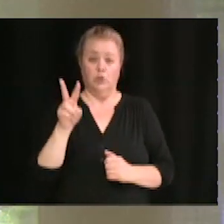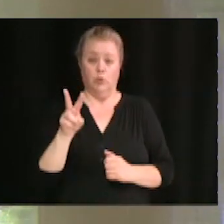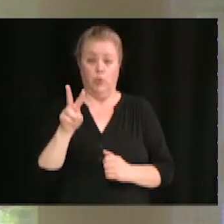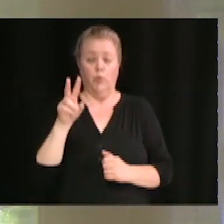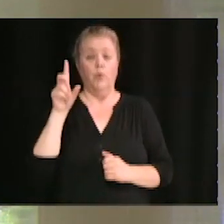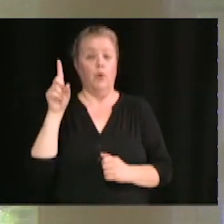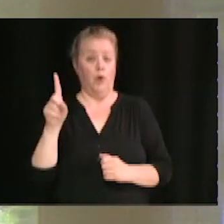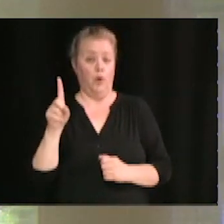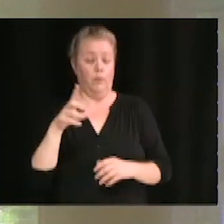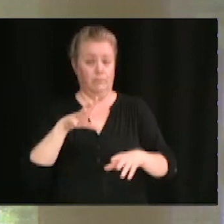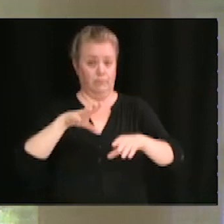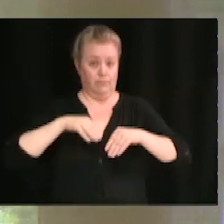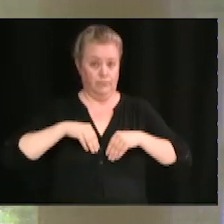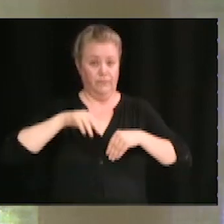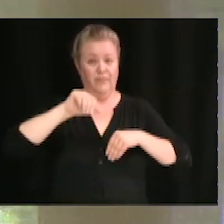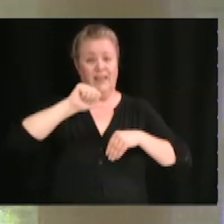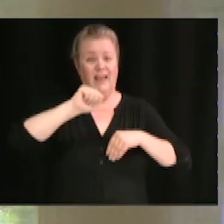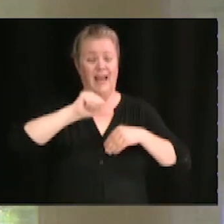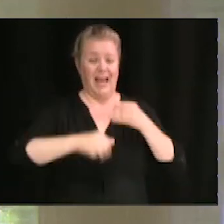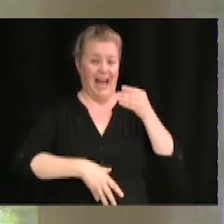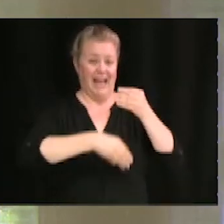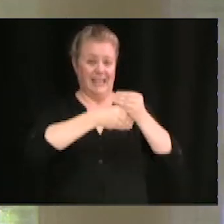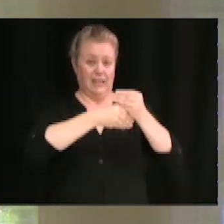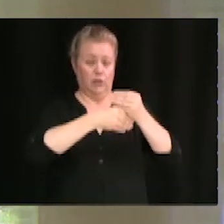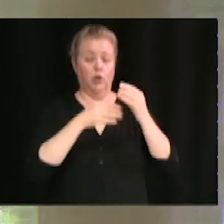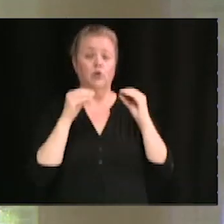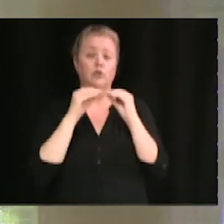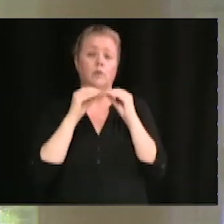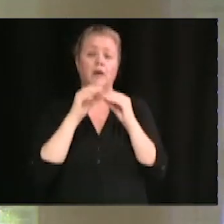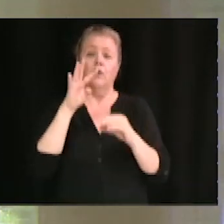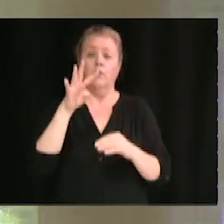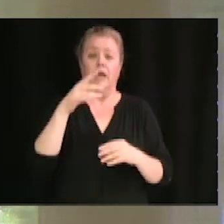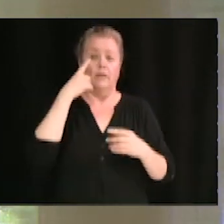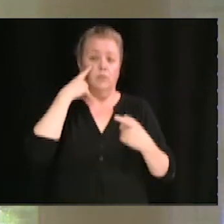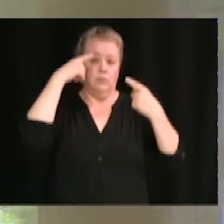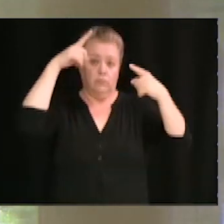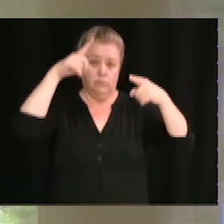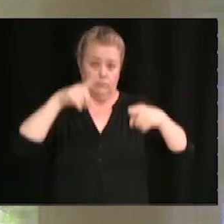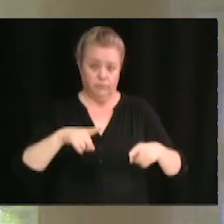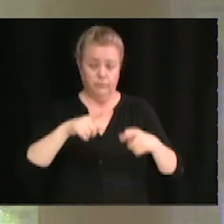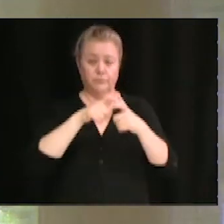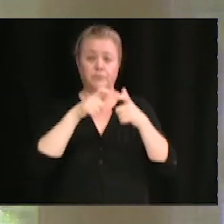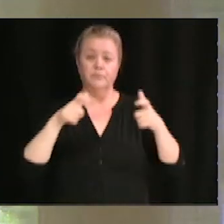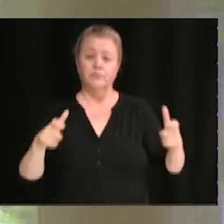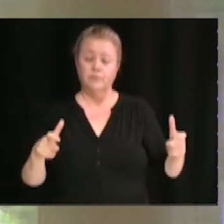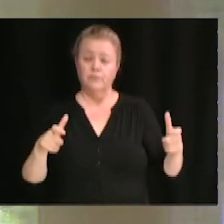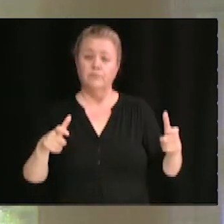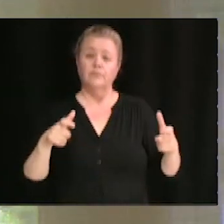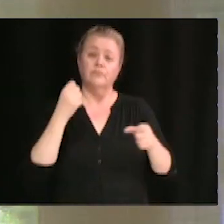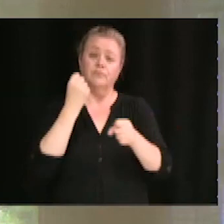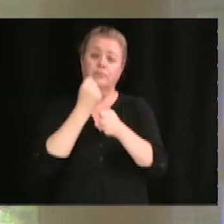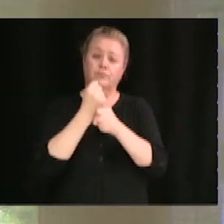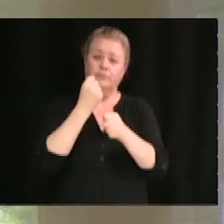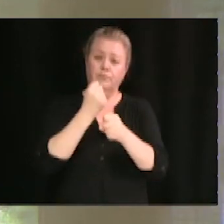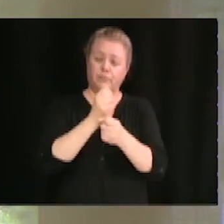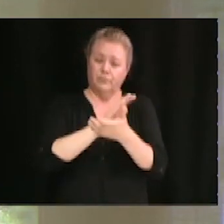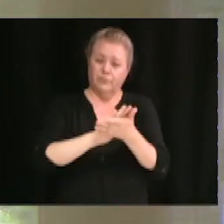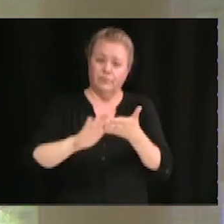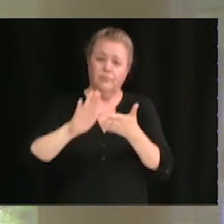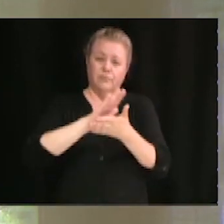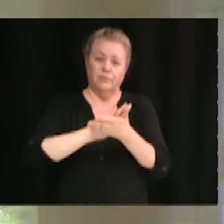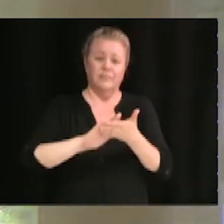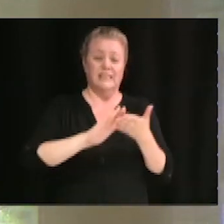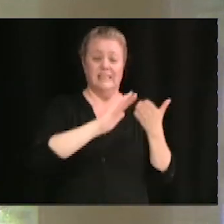Adoption de l'adenda numéro 4 à l'entente industrielle des ouvrages d'assainissement intervenus entre la Ville de Victoriaville et